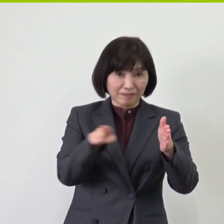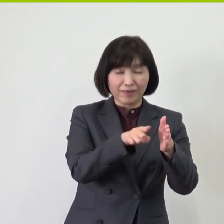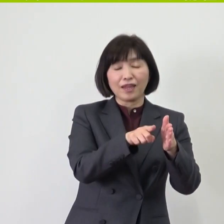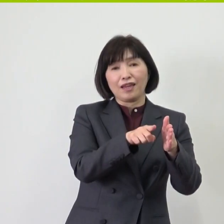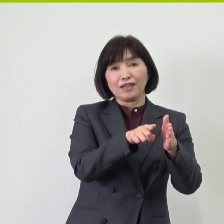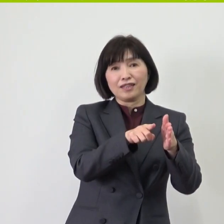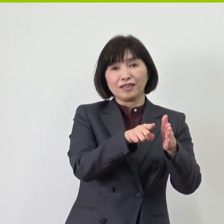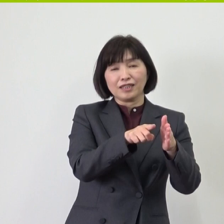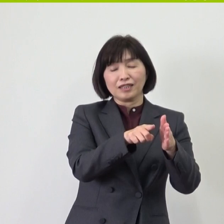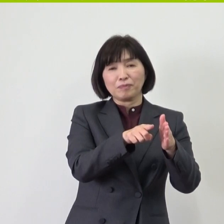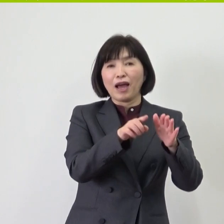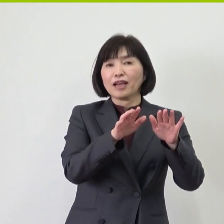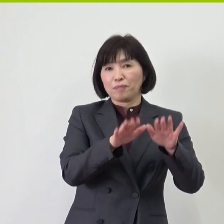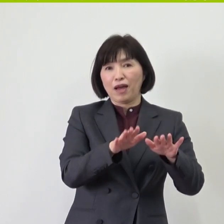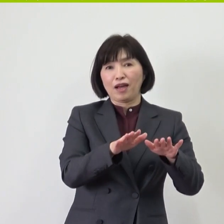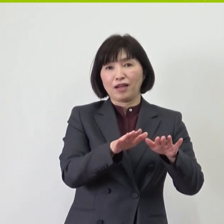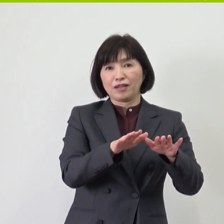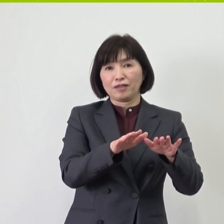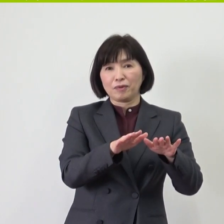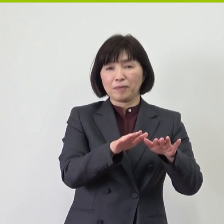ますと、ある意味、